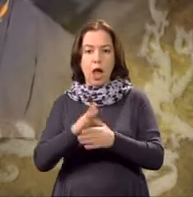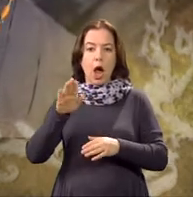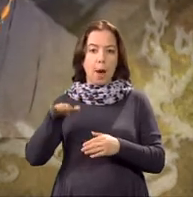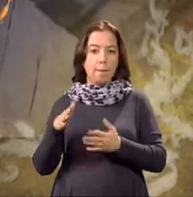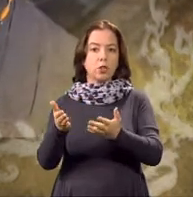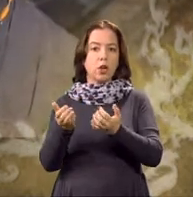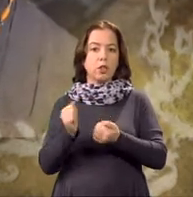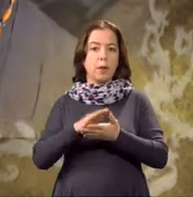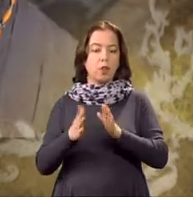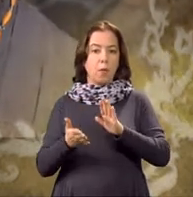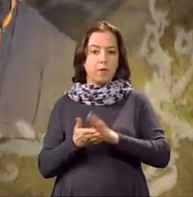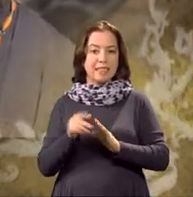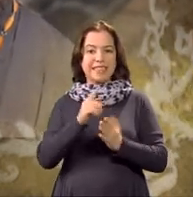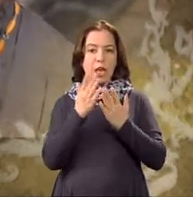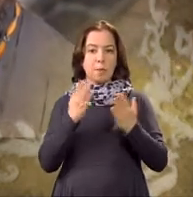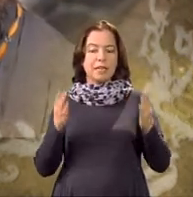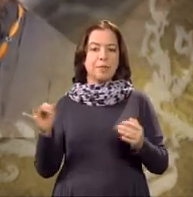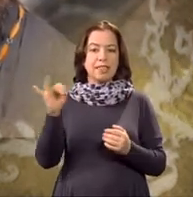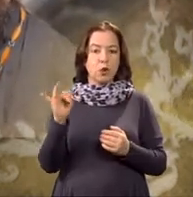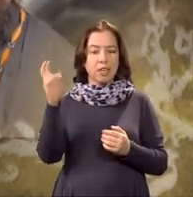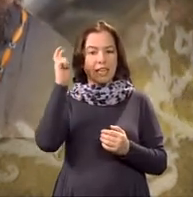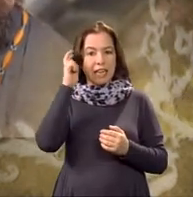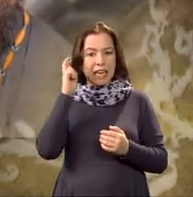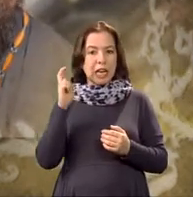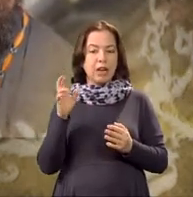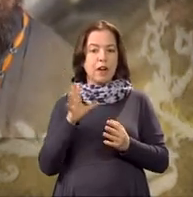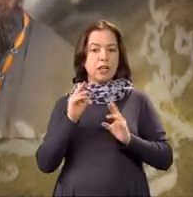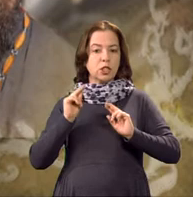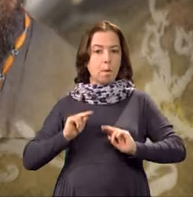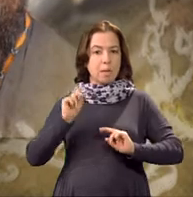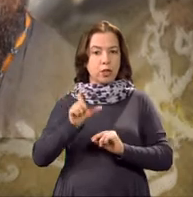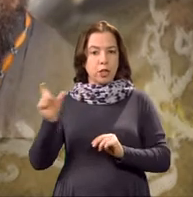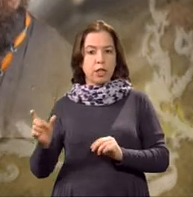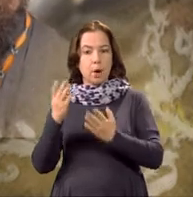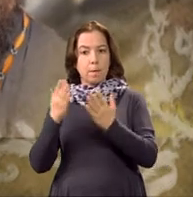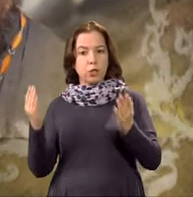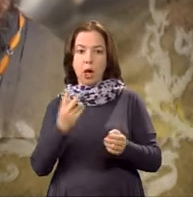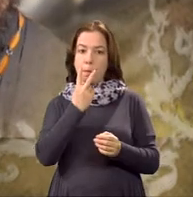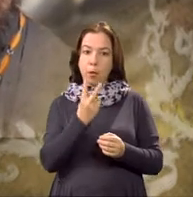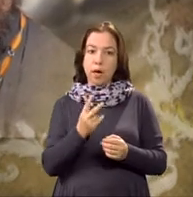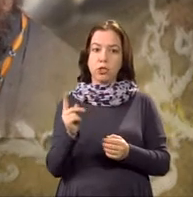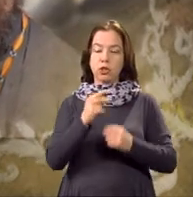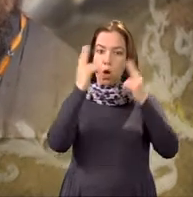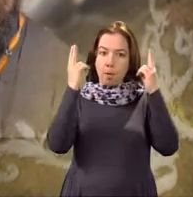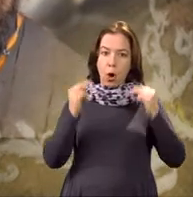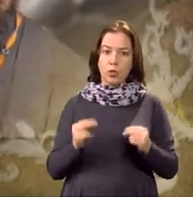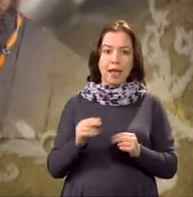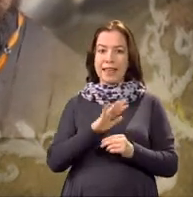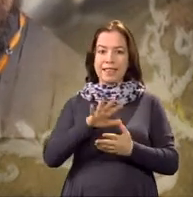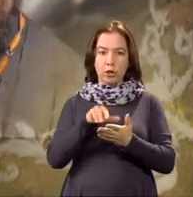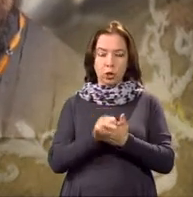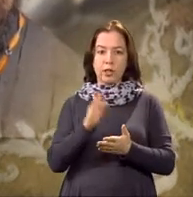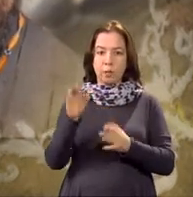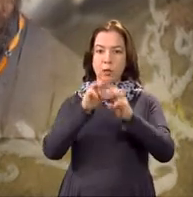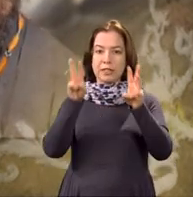отримана домовленість із музеєм історії Києва, співробітники побачили, що монахи не руйнувати сюди прийшли святиню, а